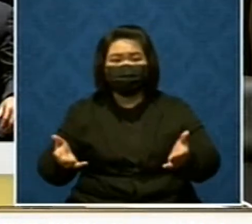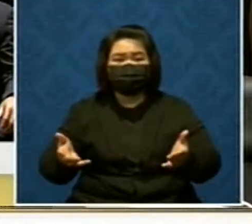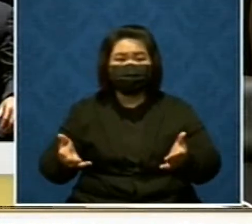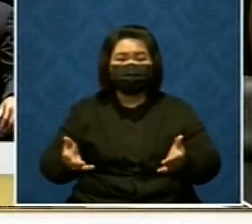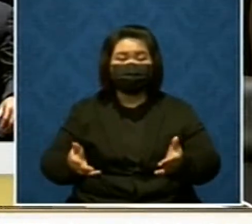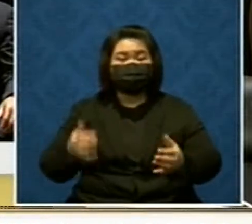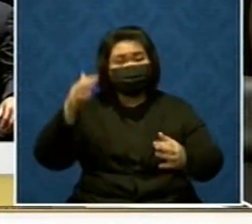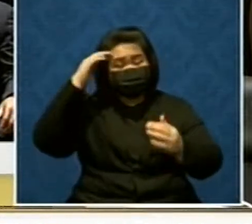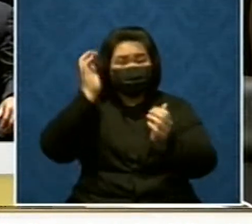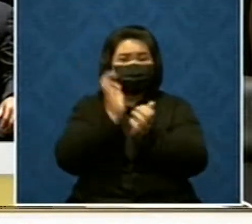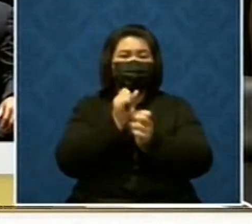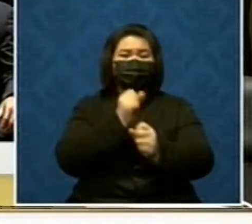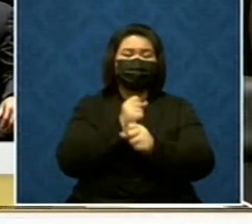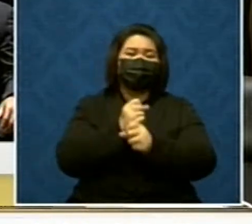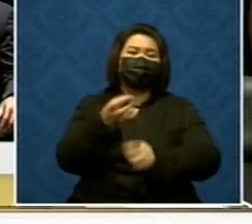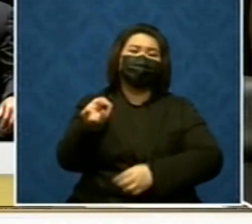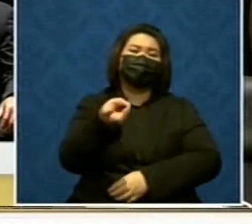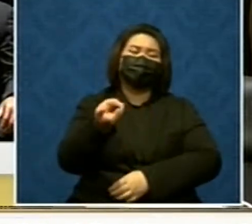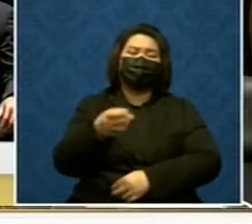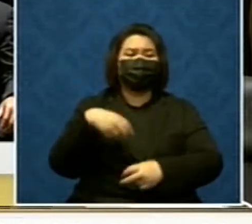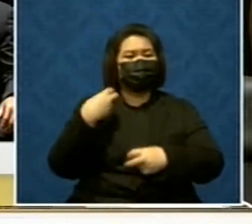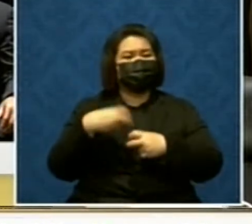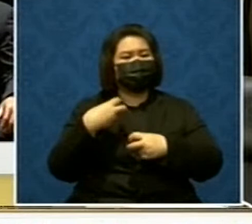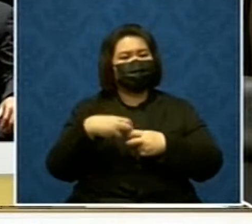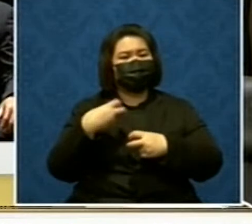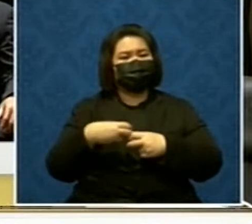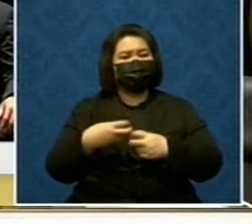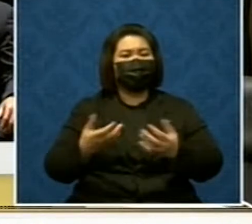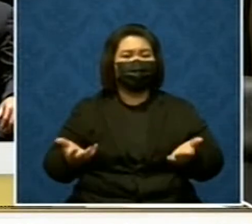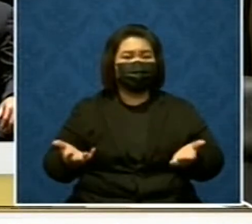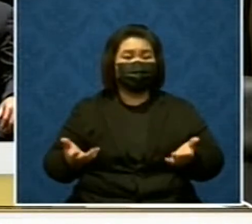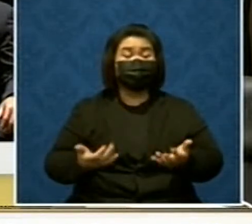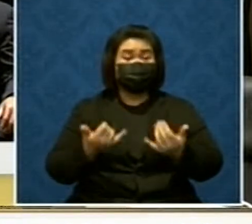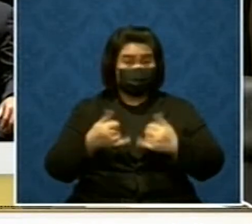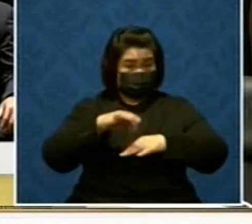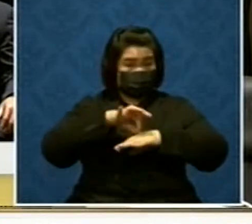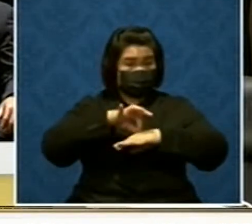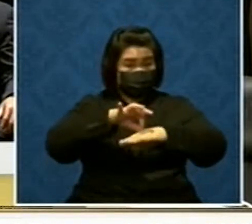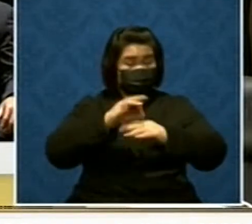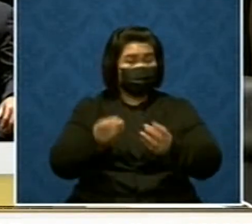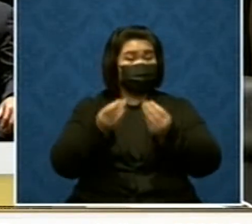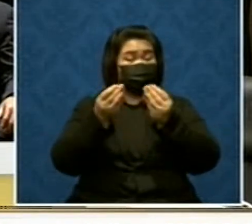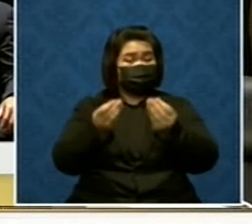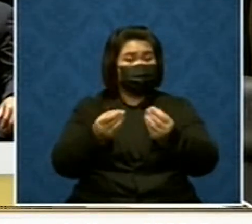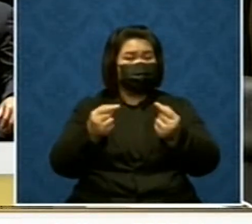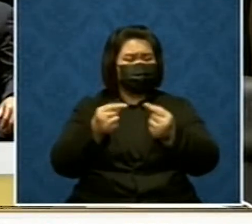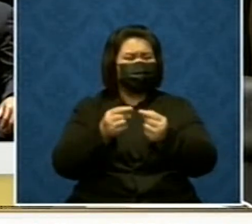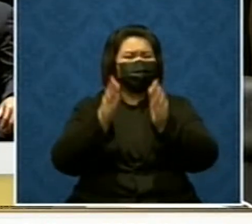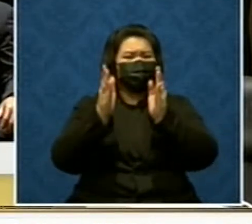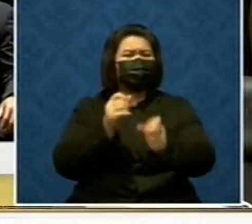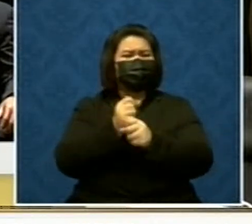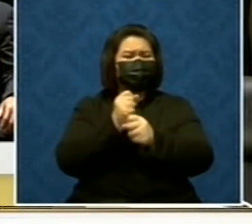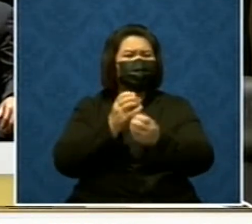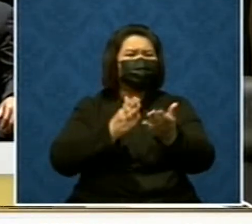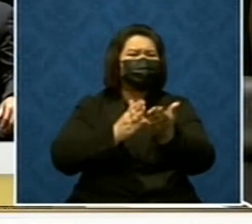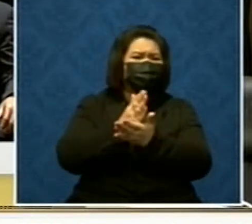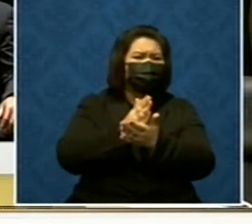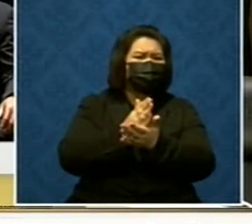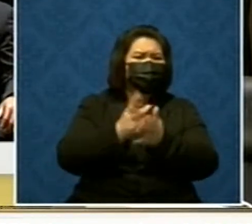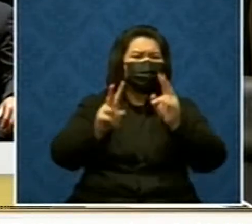ฏิบัติงานไม่กี่คนลำบากลำบนแต่นี่เอาตำแหน่งท่านจดรัฐศาสนศาสตร์ทางด้านบริหาร